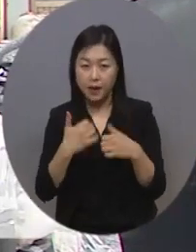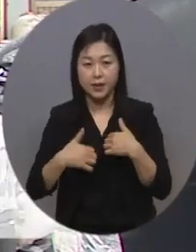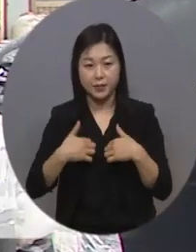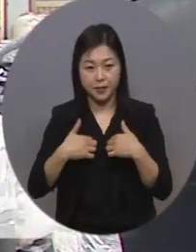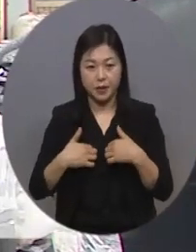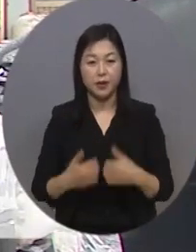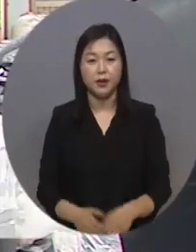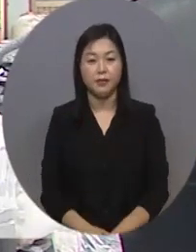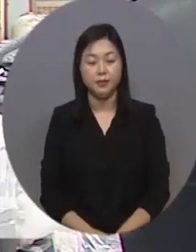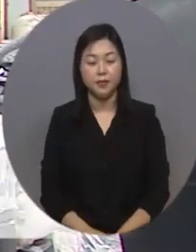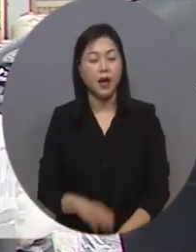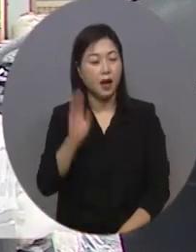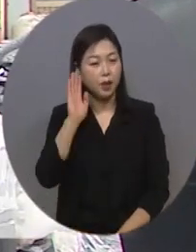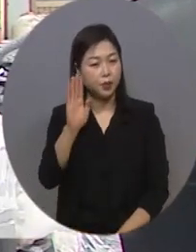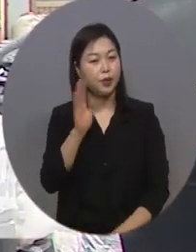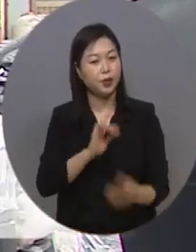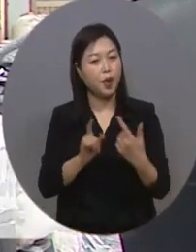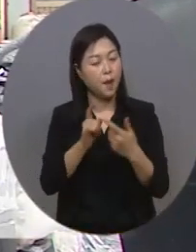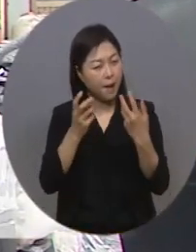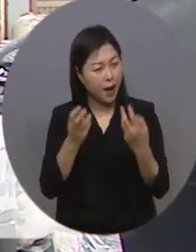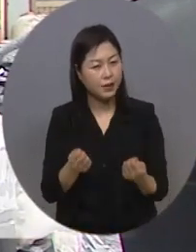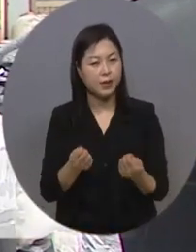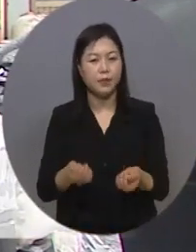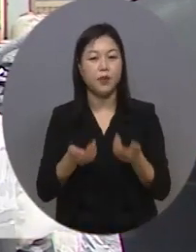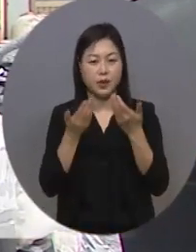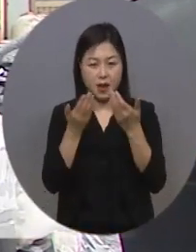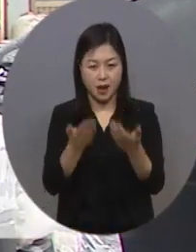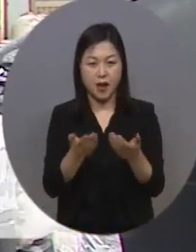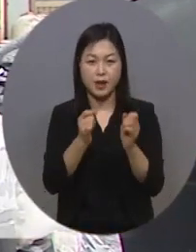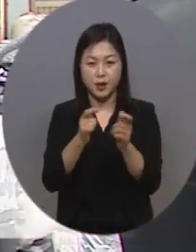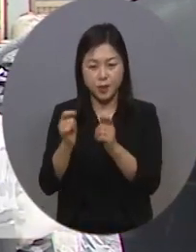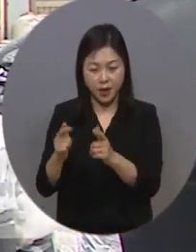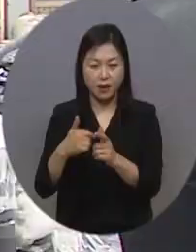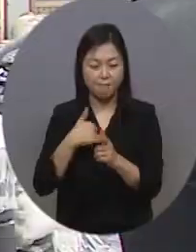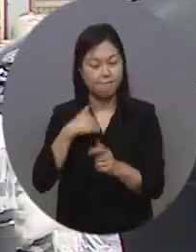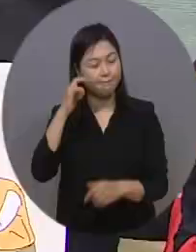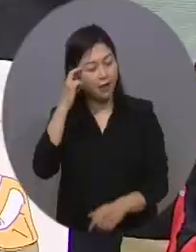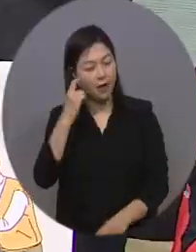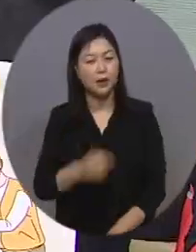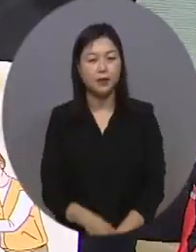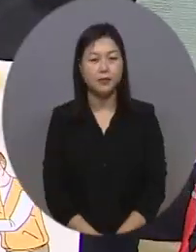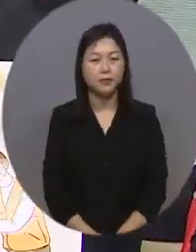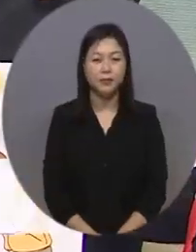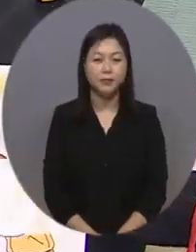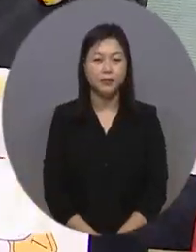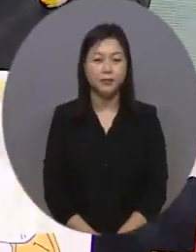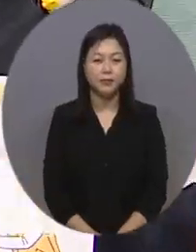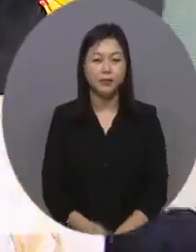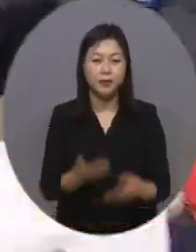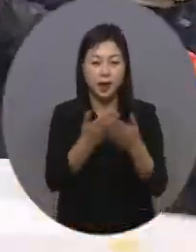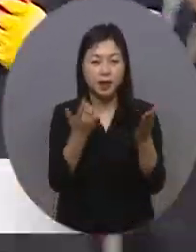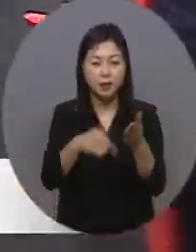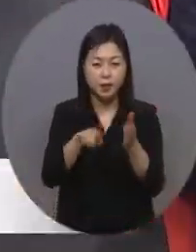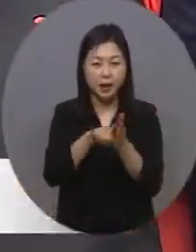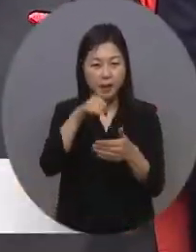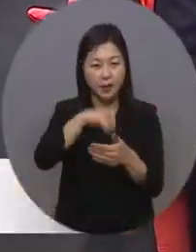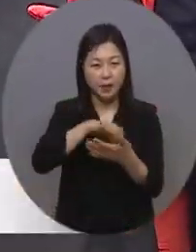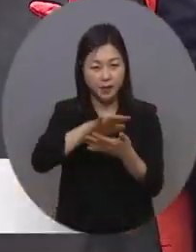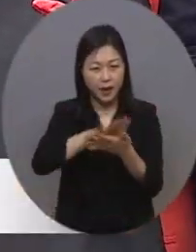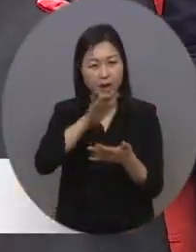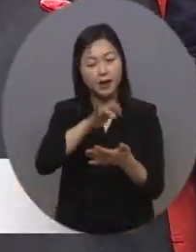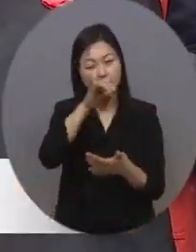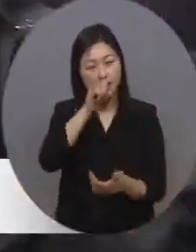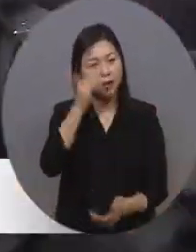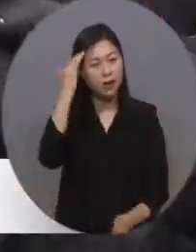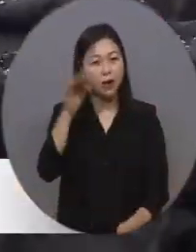기쁘고요. 또 앞으로도 더 많이 봉사할 수 있도록 많이 기회를 만들도록 하겠습니다. 나눔을 위한 열기로 가득 찬 연탄